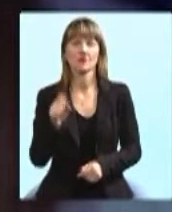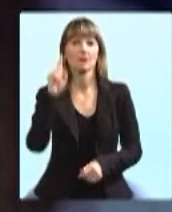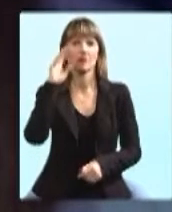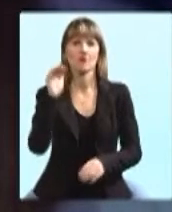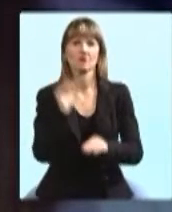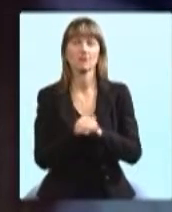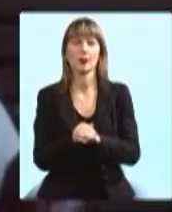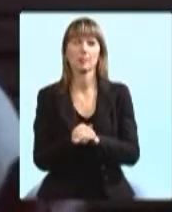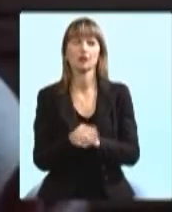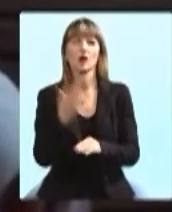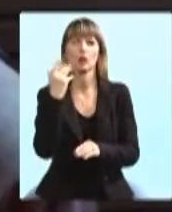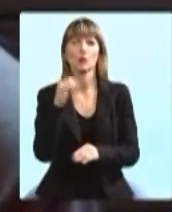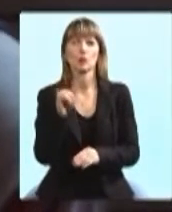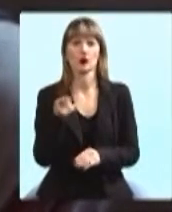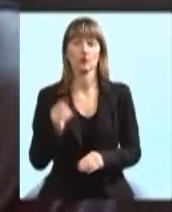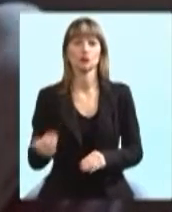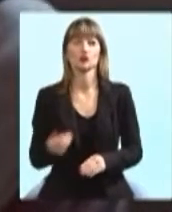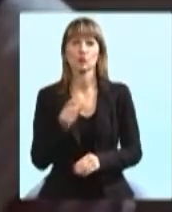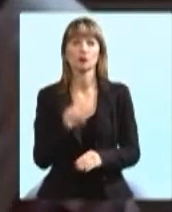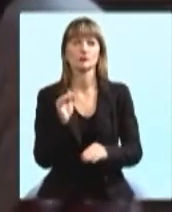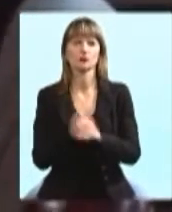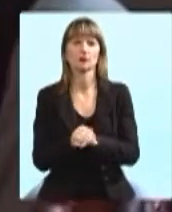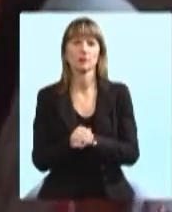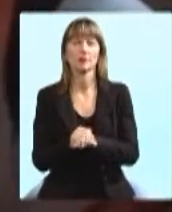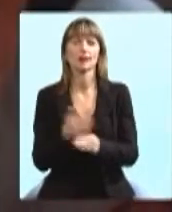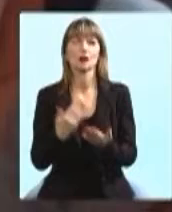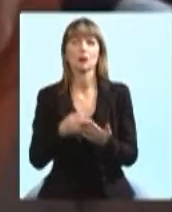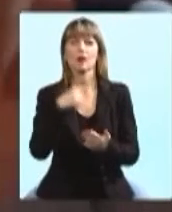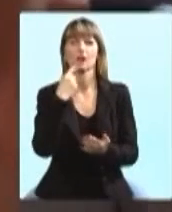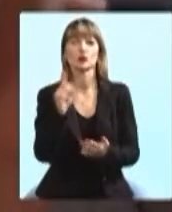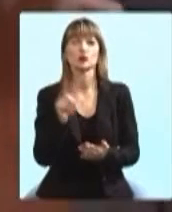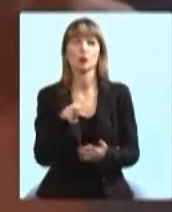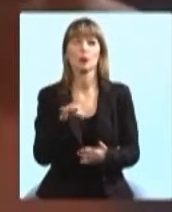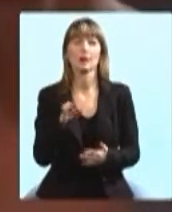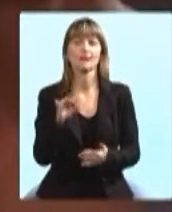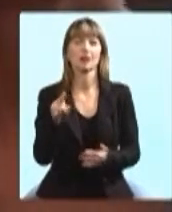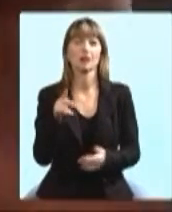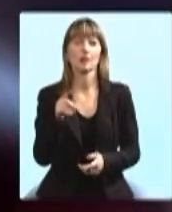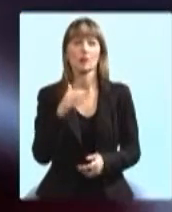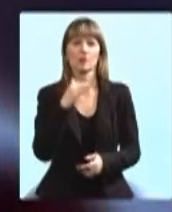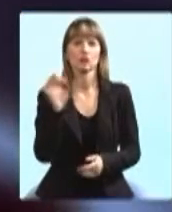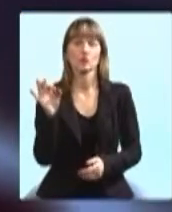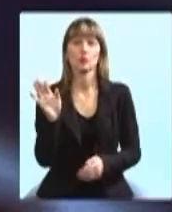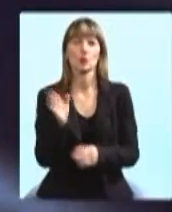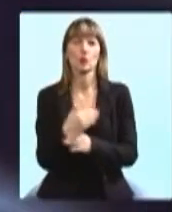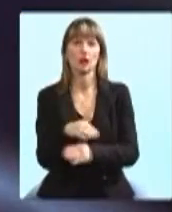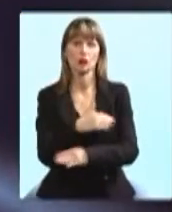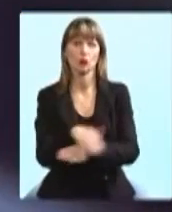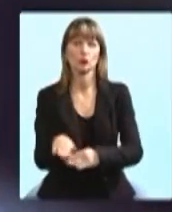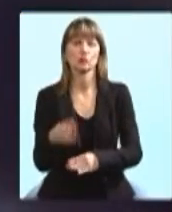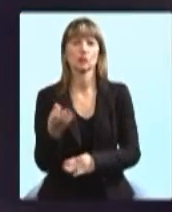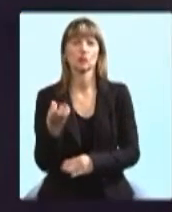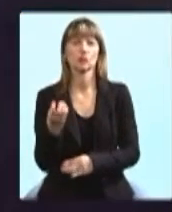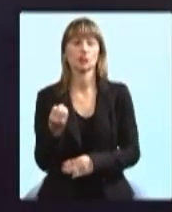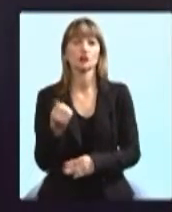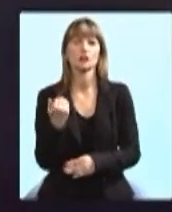в реальному житті люди помічають привидів. Наприклад, говорять, що привиди нерідко гуляють у метро Лондона. Ще усім добре